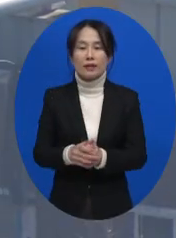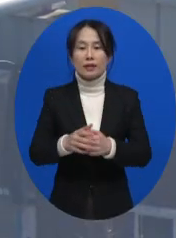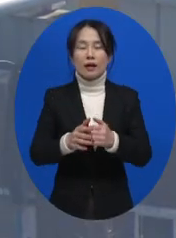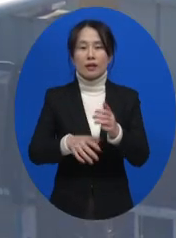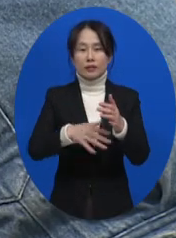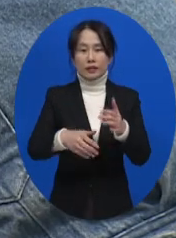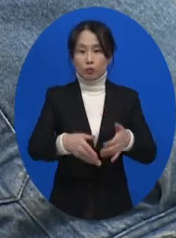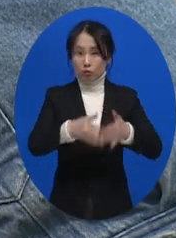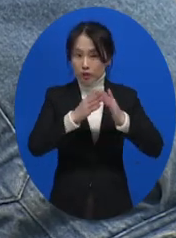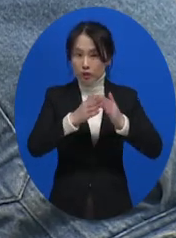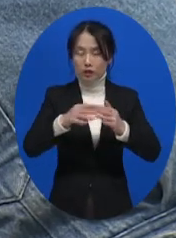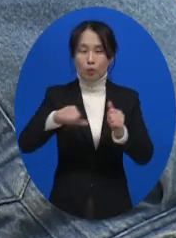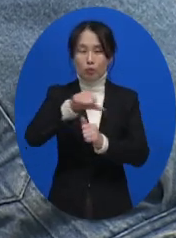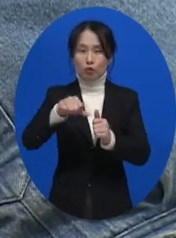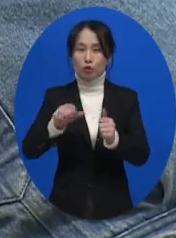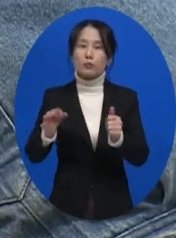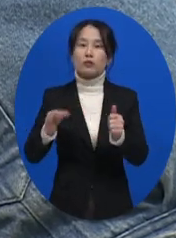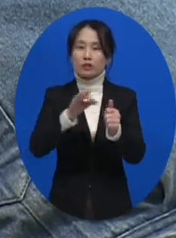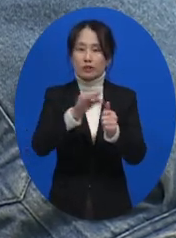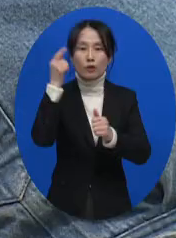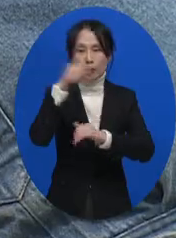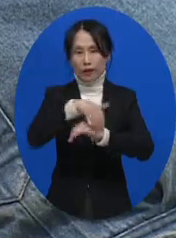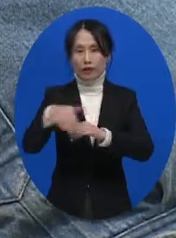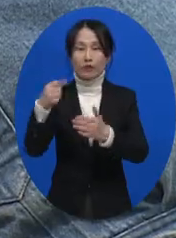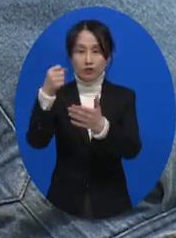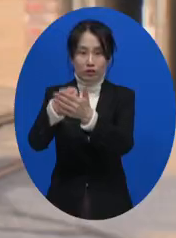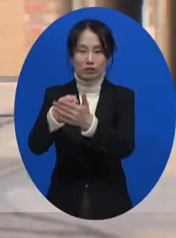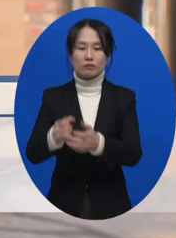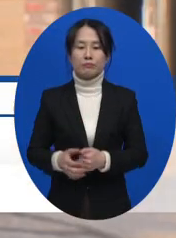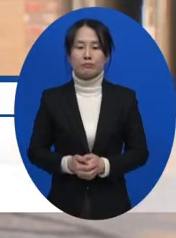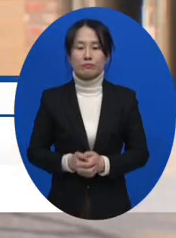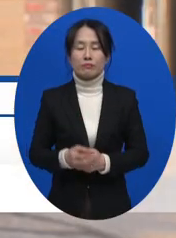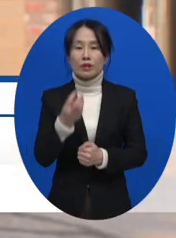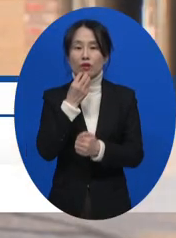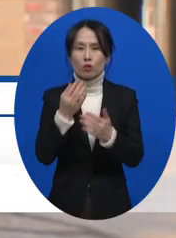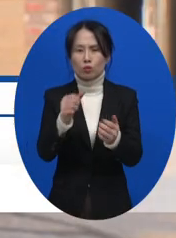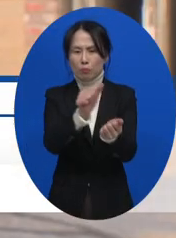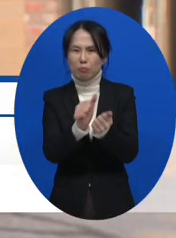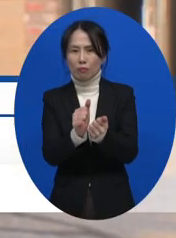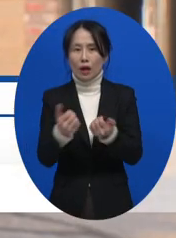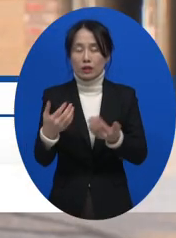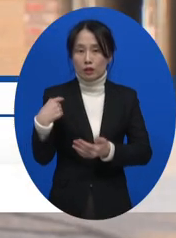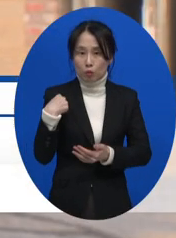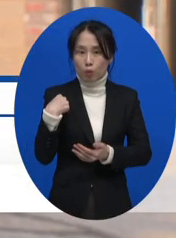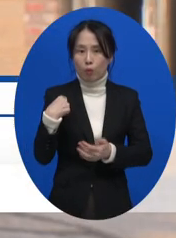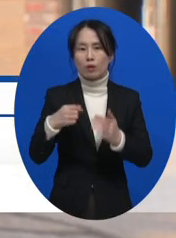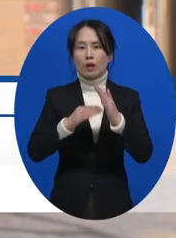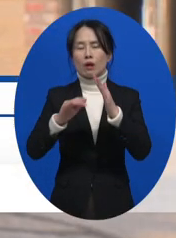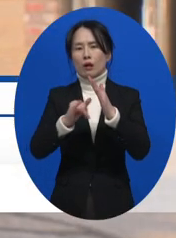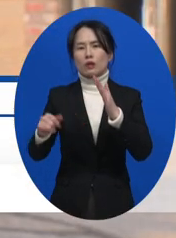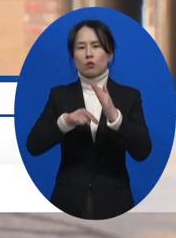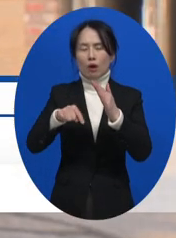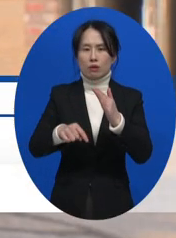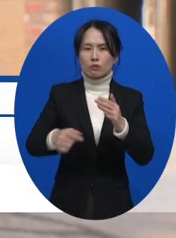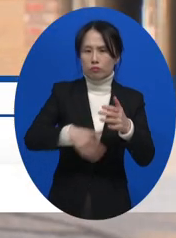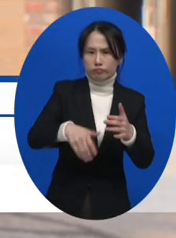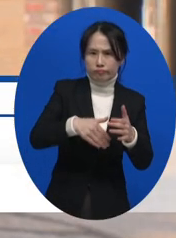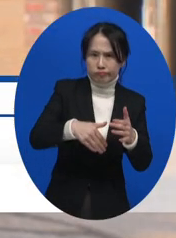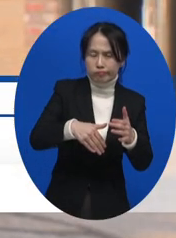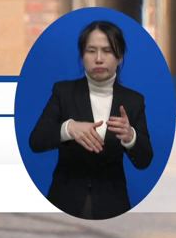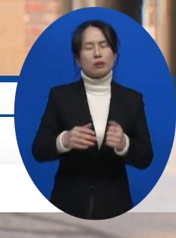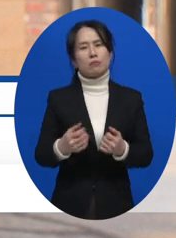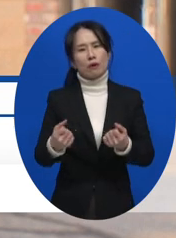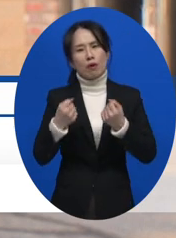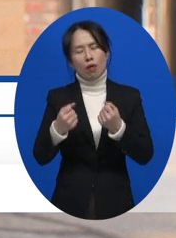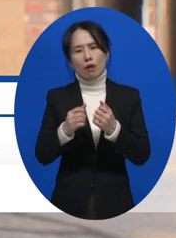세탁소 설치와 운영비를 지원하기로 한 겁니다 경기도는 오염된 작업복의 가정 내 세탁에 따른